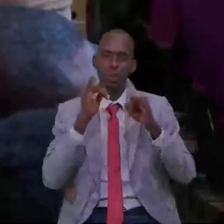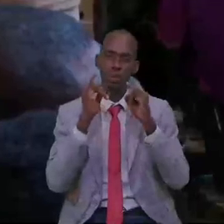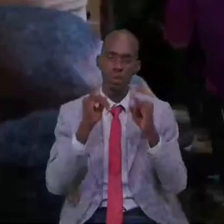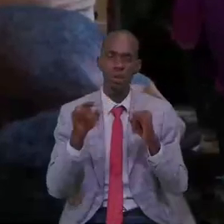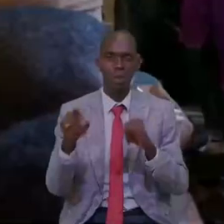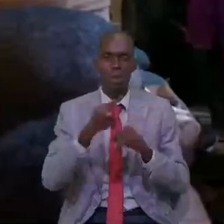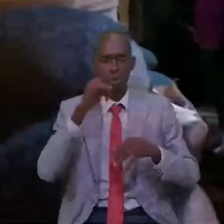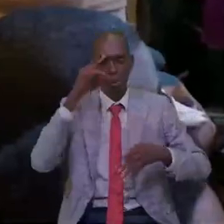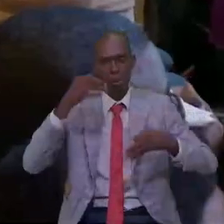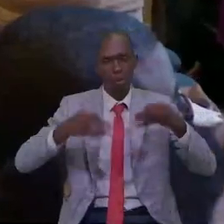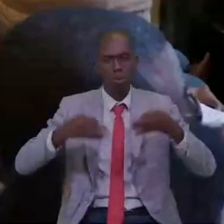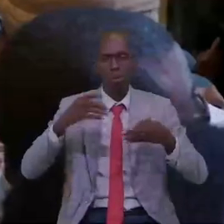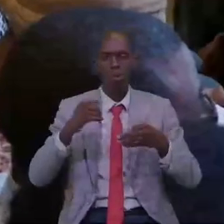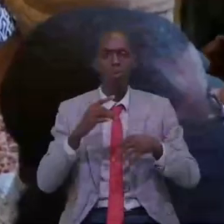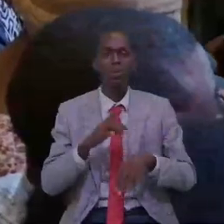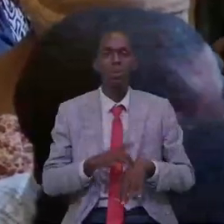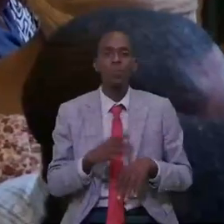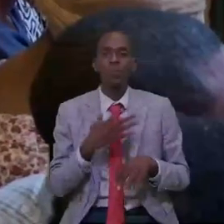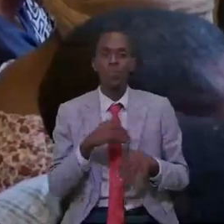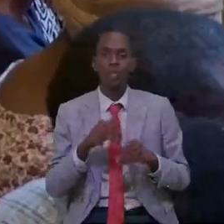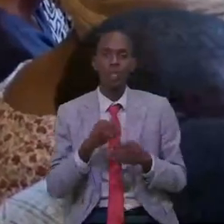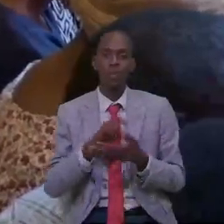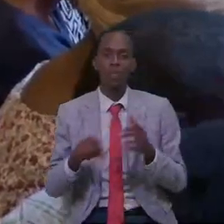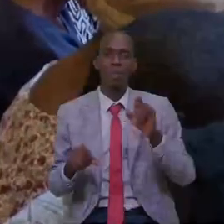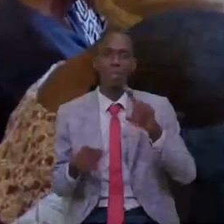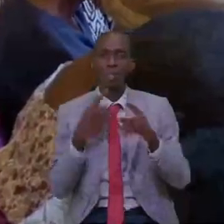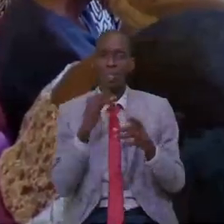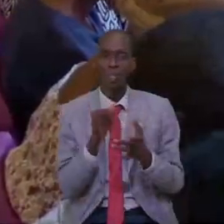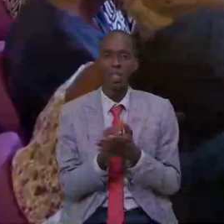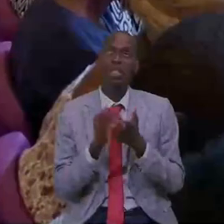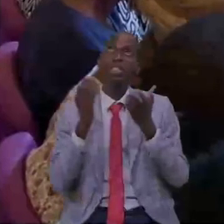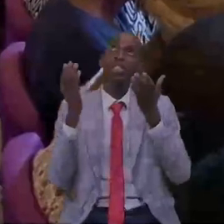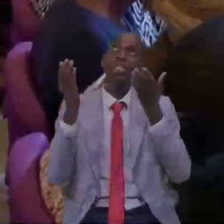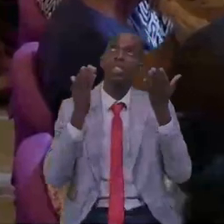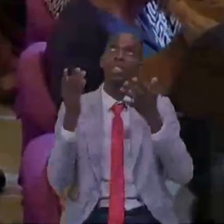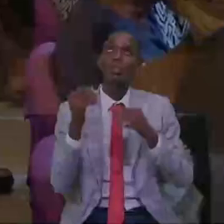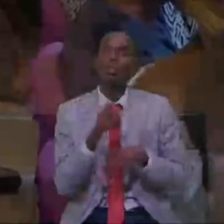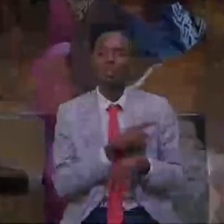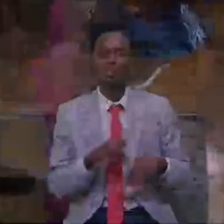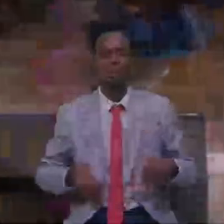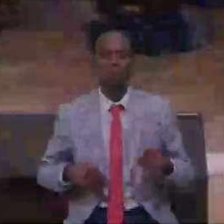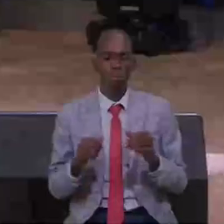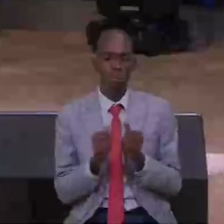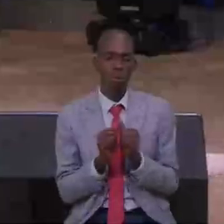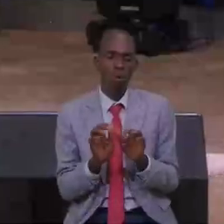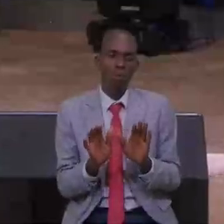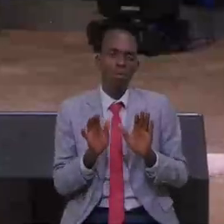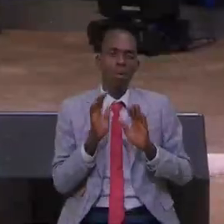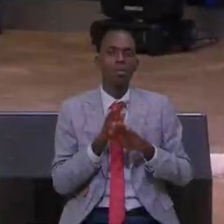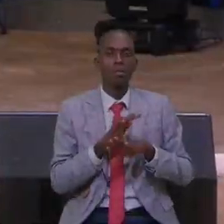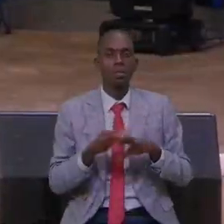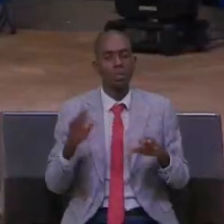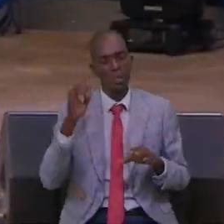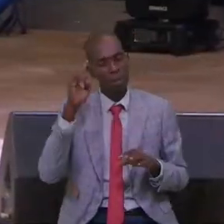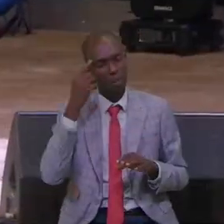la terre, recevez instruction. Verset 11. Servez l'Éternel avec crainte. Faut pas croire que tu